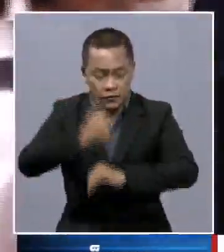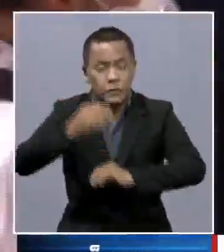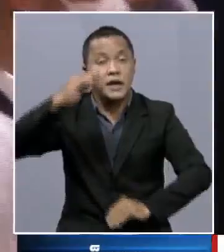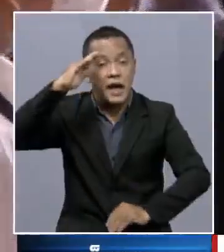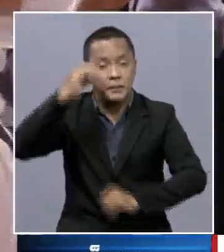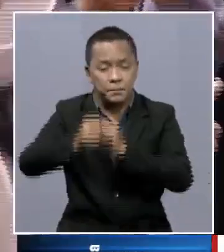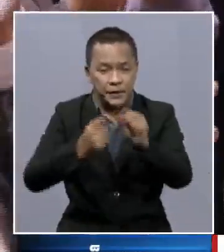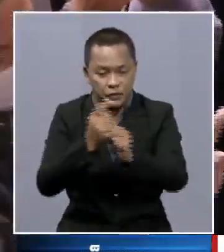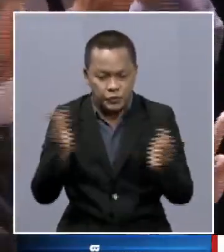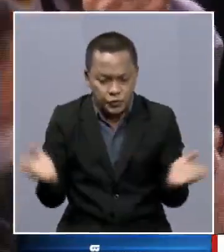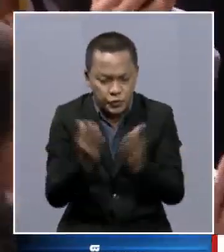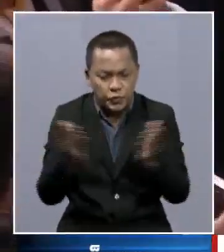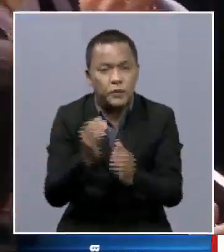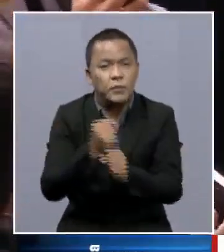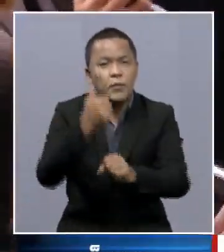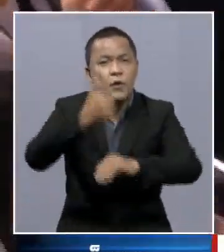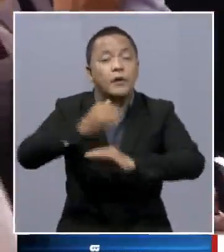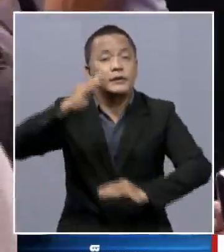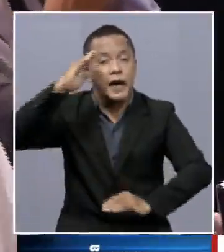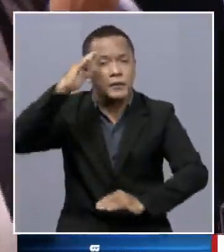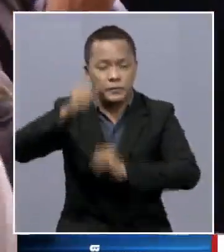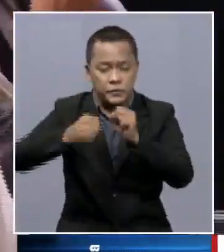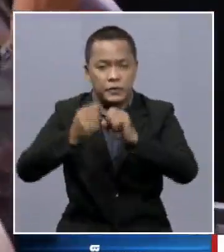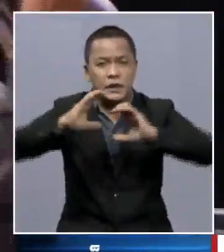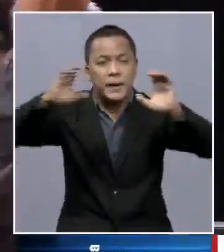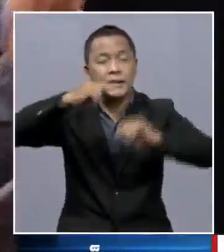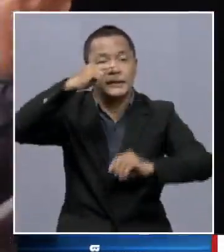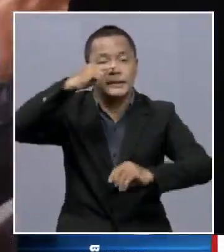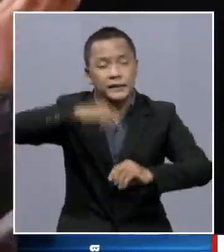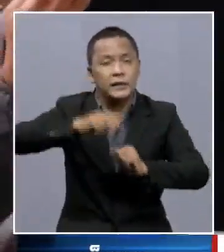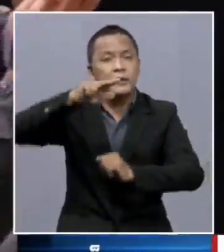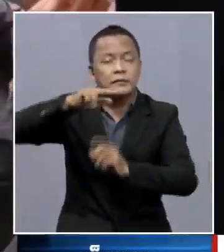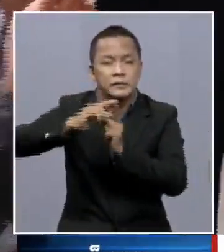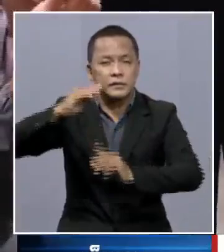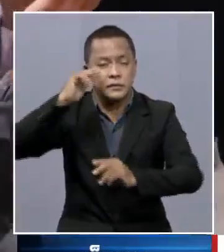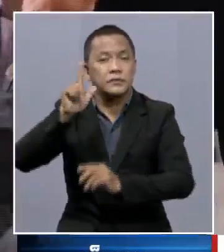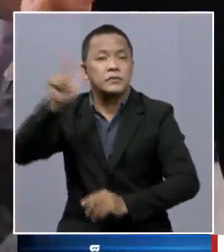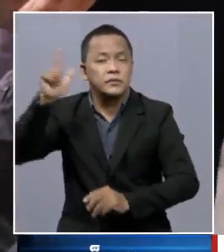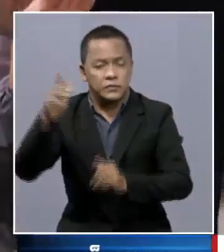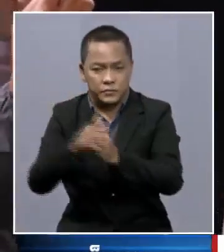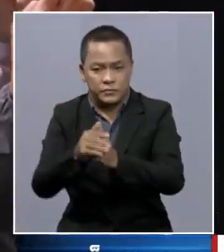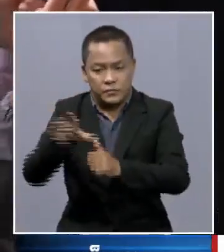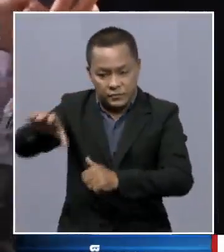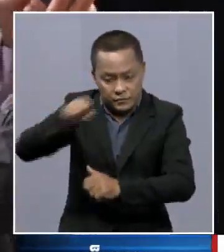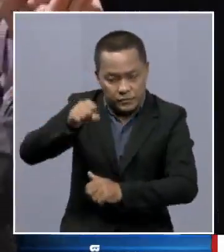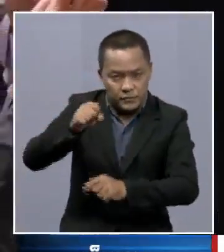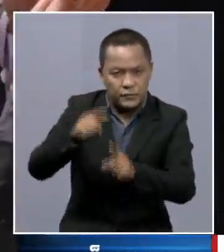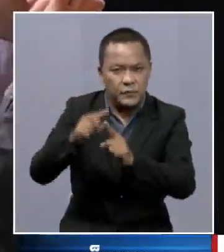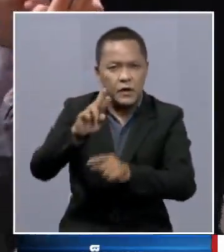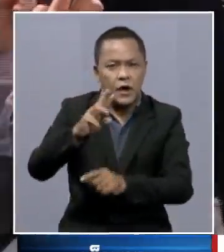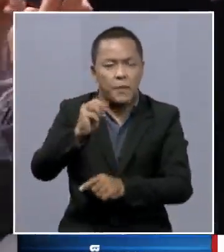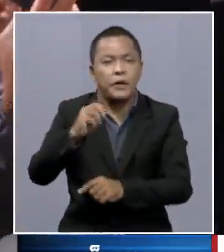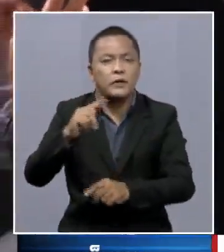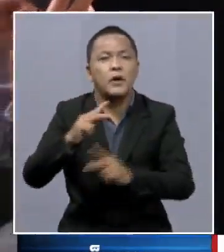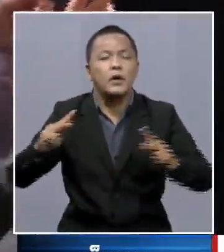ี่ผลัดันให้ผลเอกประวิยมาเป็พอบ.ท.บ.สมยรฐบาลไยรักไทยเป็ผลเอกเชษฐาฐานจารโครับรฐมน